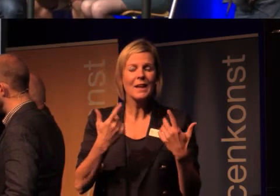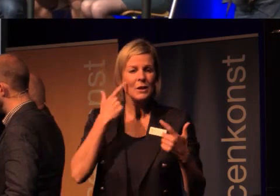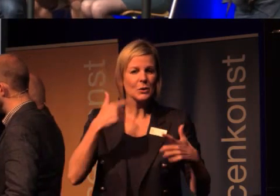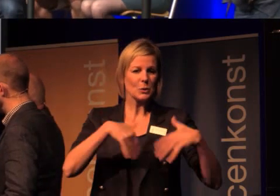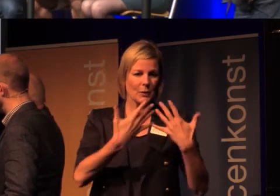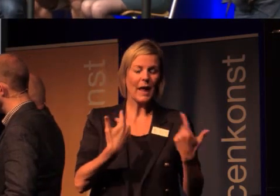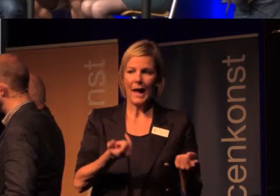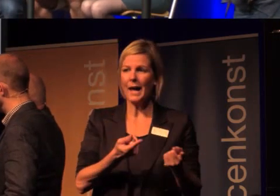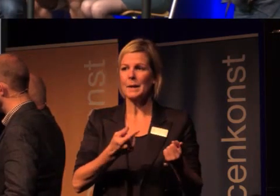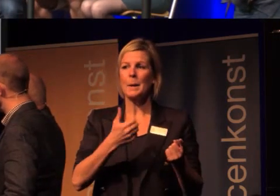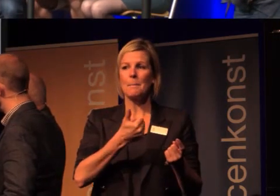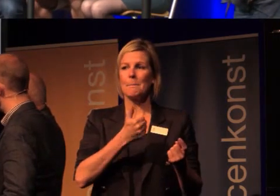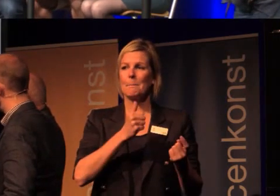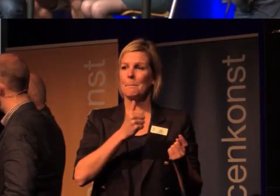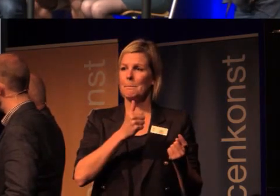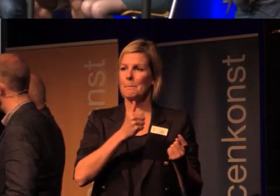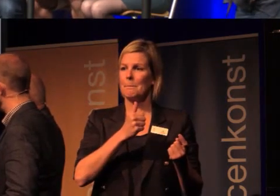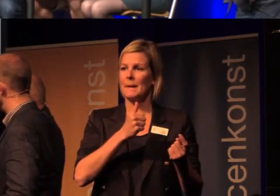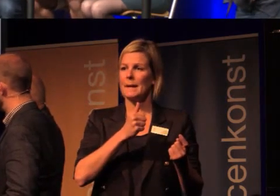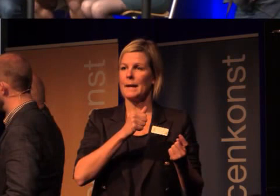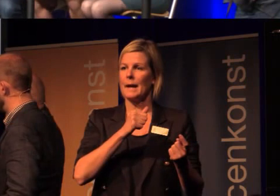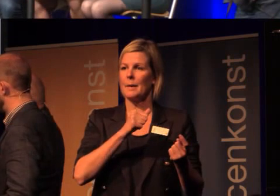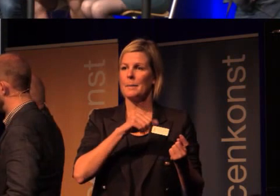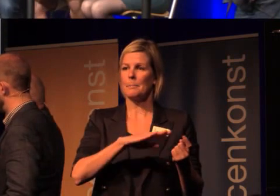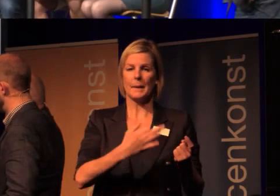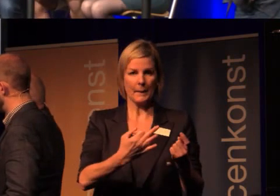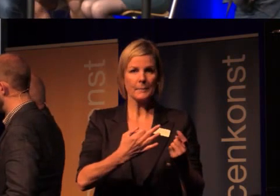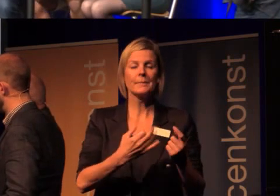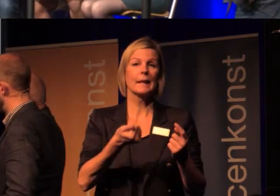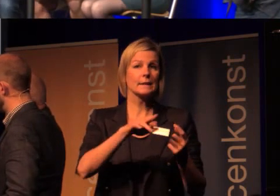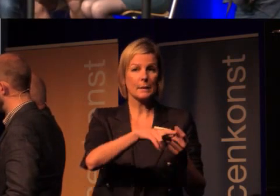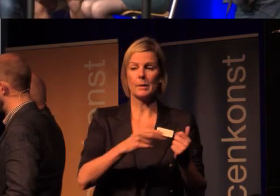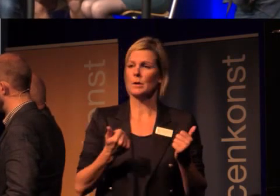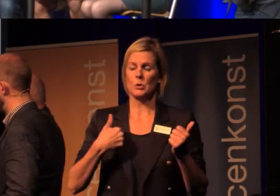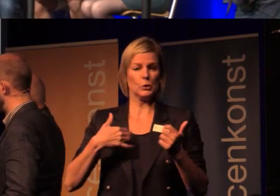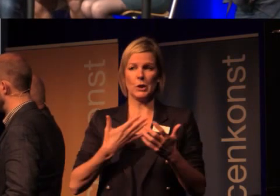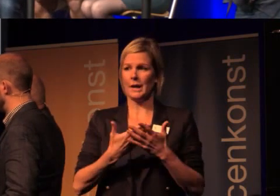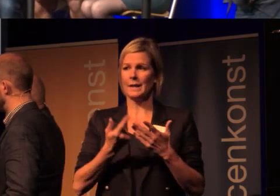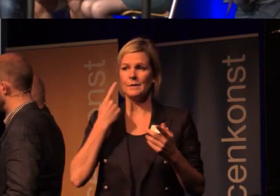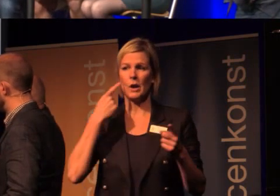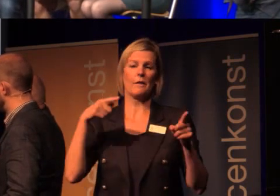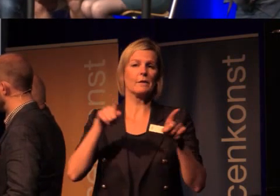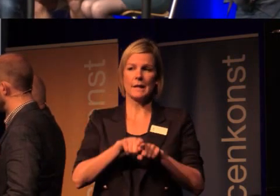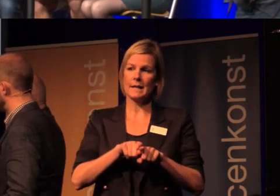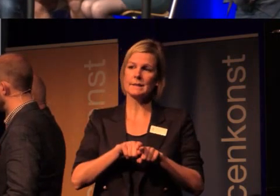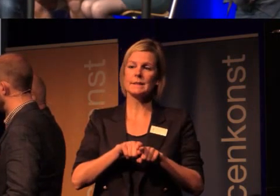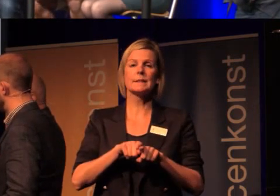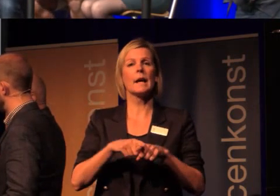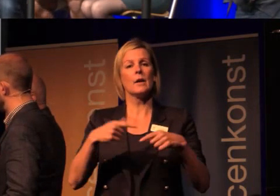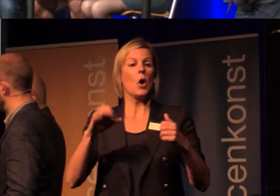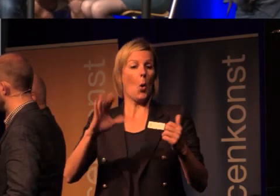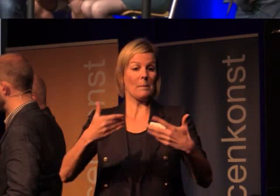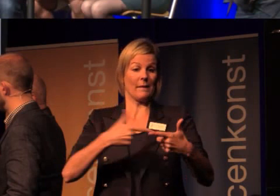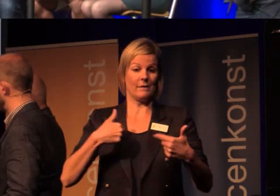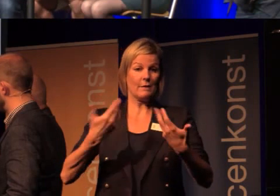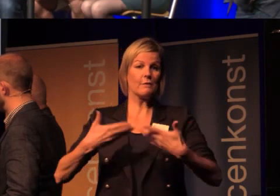totala BNP, tillgängligheten till kulturen, barns tillgång till kultur. Och jag är inte helt övertygad om att den som ropar efter mer resurser är den som kommer